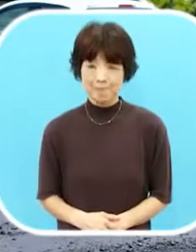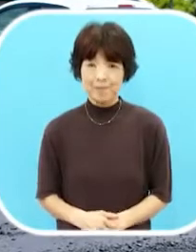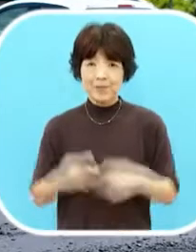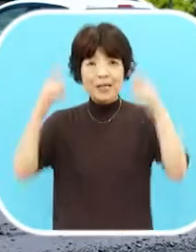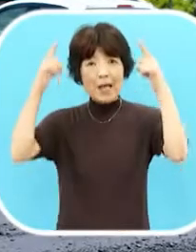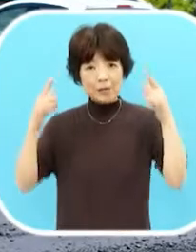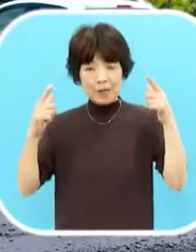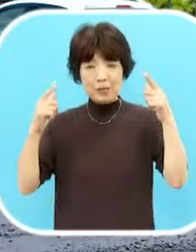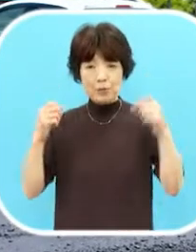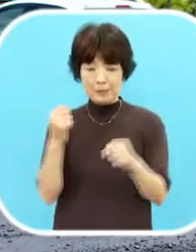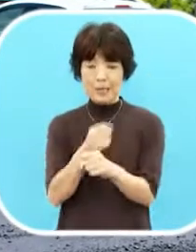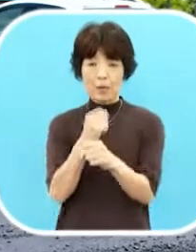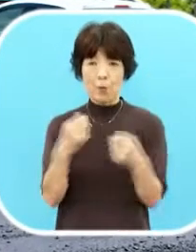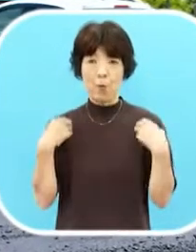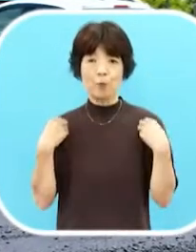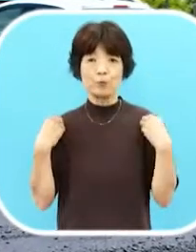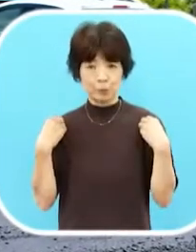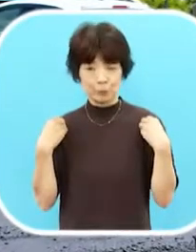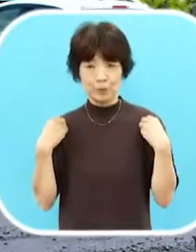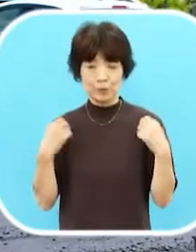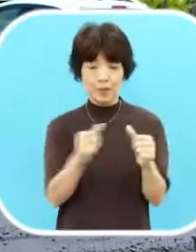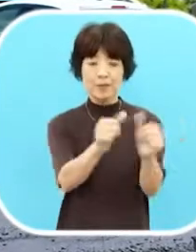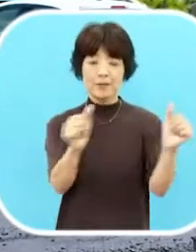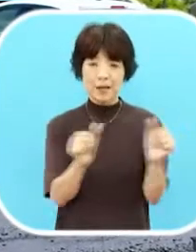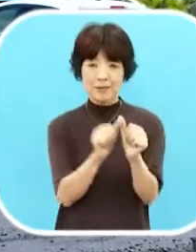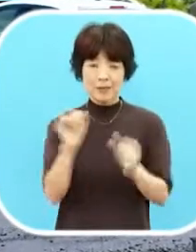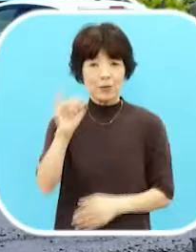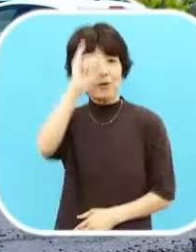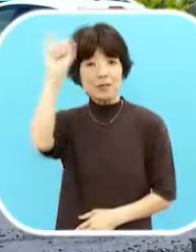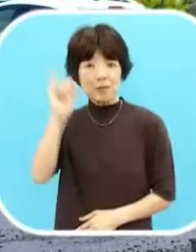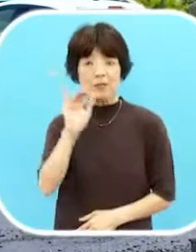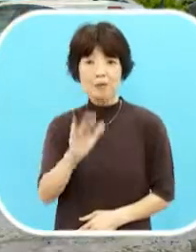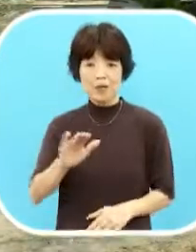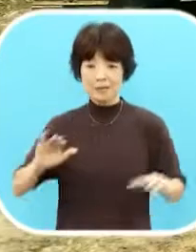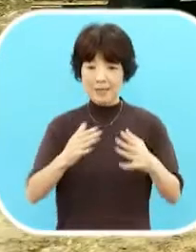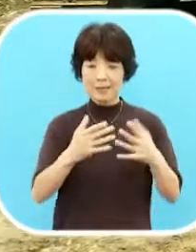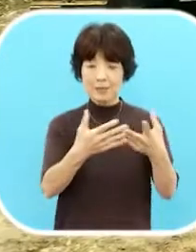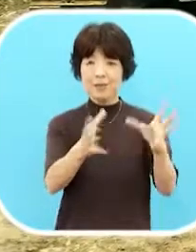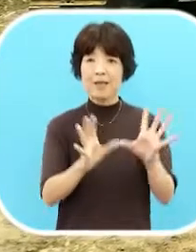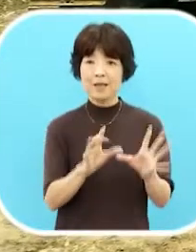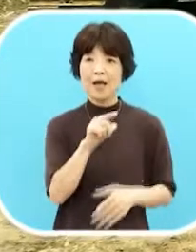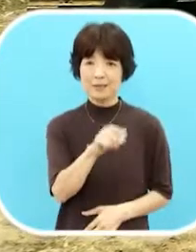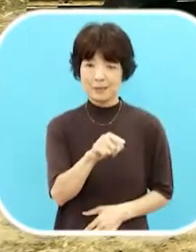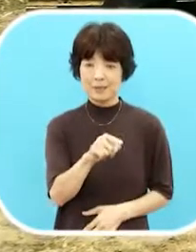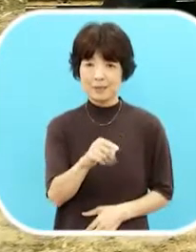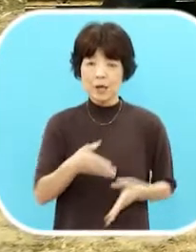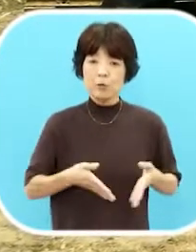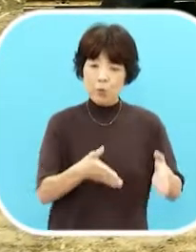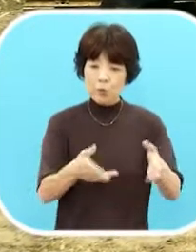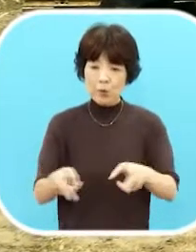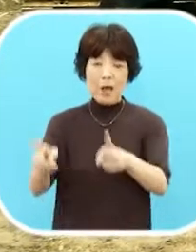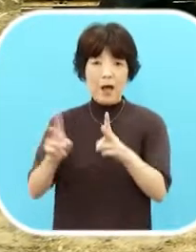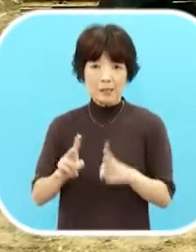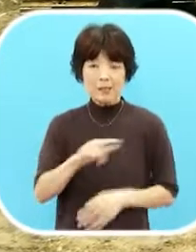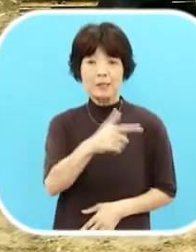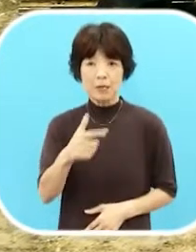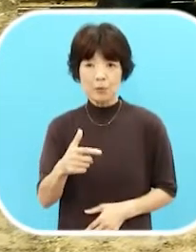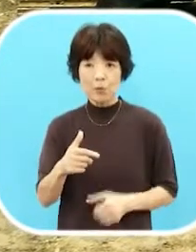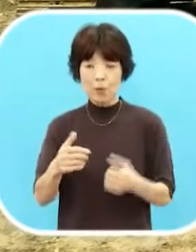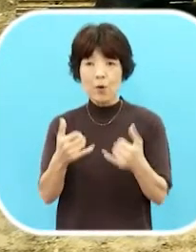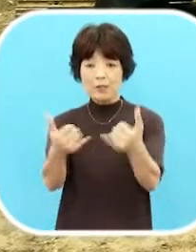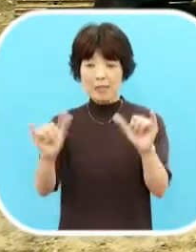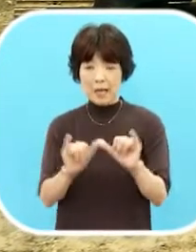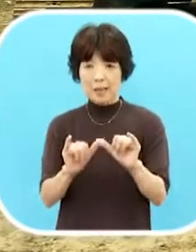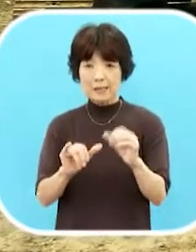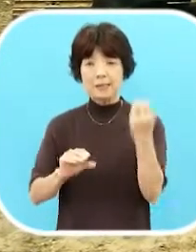ヘルメットに作業服、男社会のイメージが強い建設業界。道路や橋など社会インフラの維